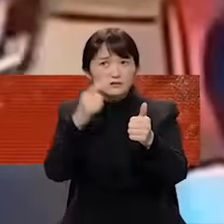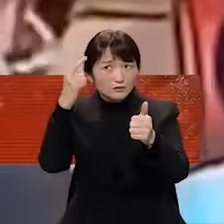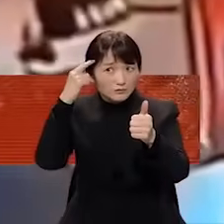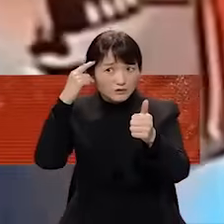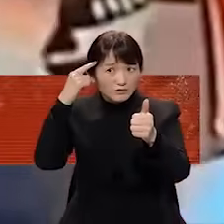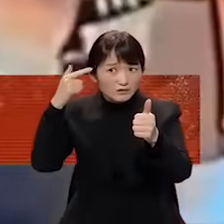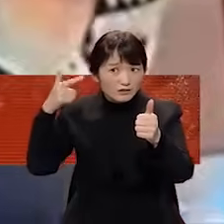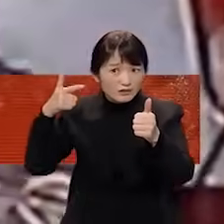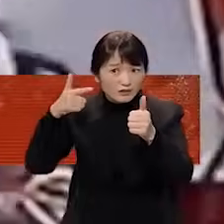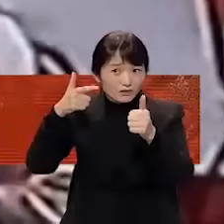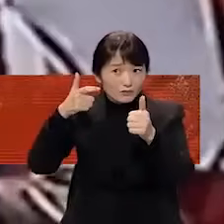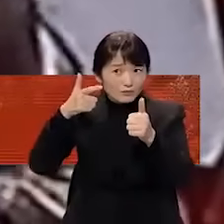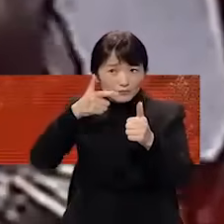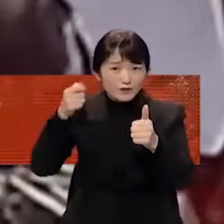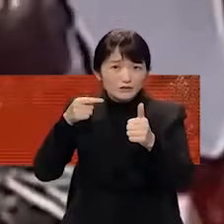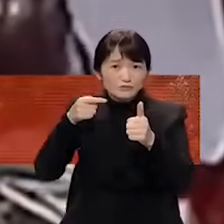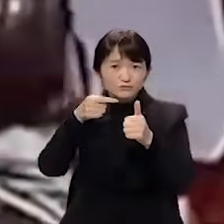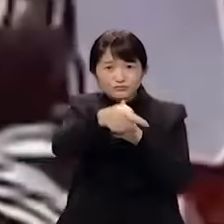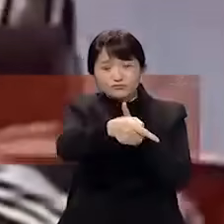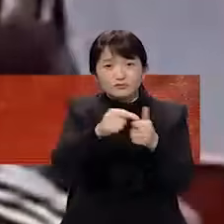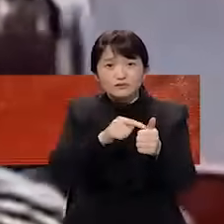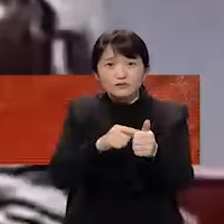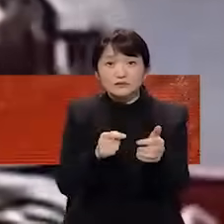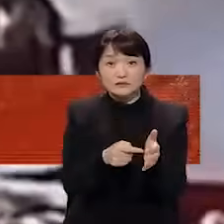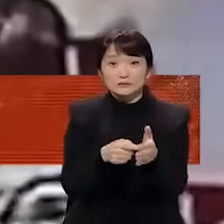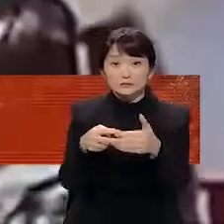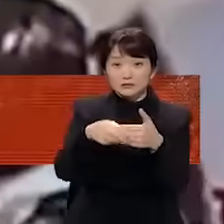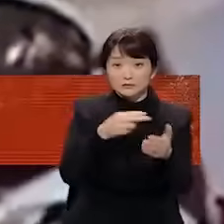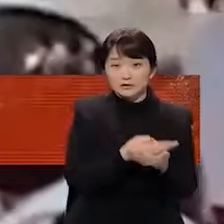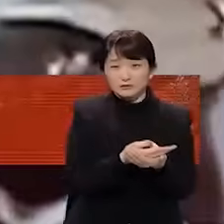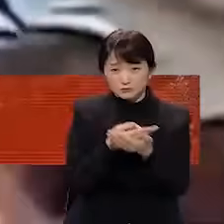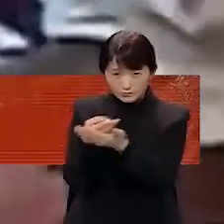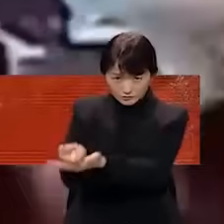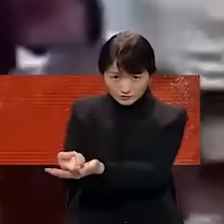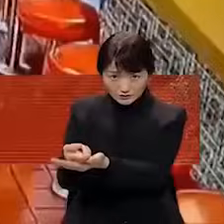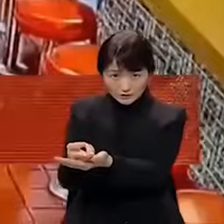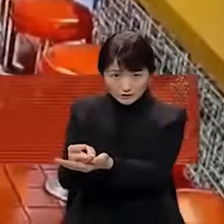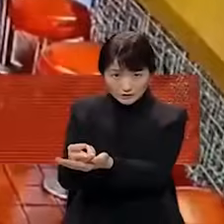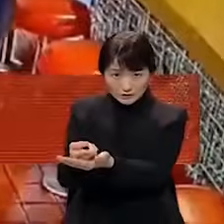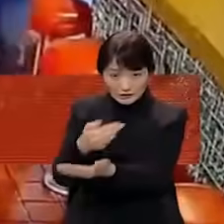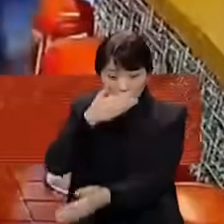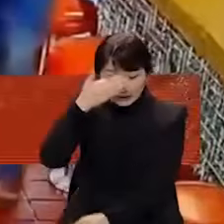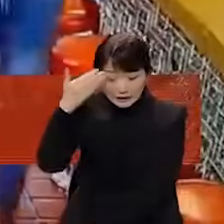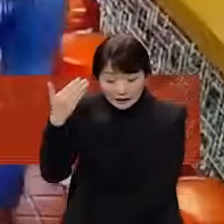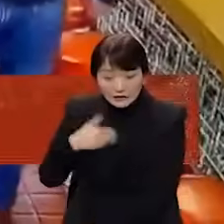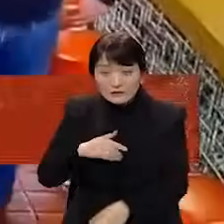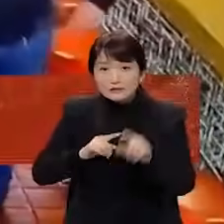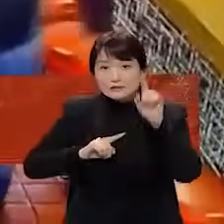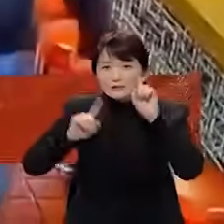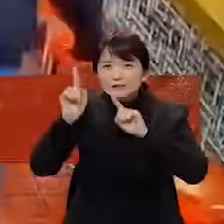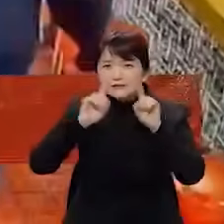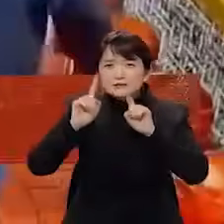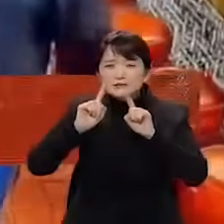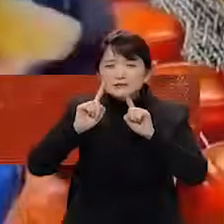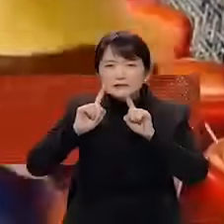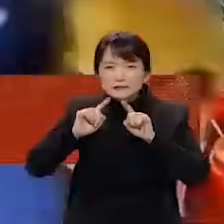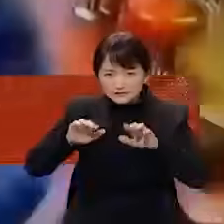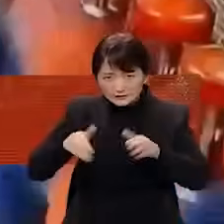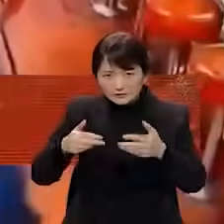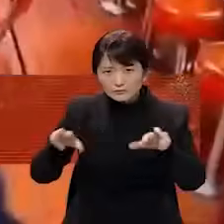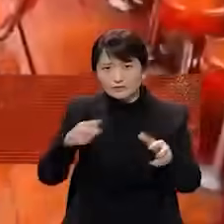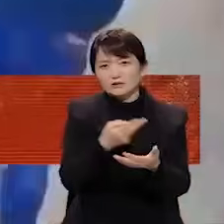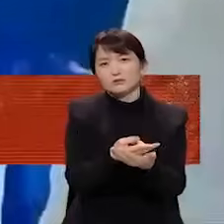머리를 스치고 지나갔던 거죠 이 남성은 급히 병원으로 이송이 됐습니다 그리고 천만 다행이도 부상이 심각하진 않아서 현재는